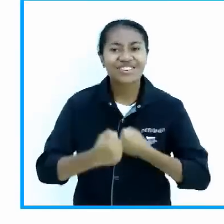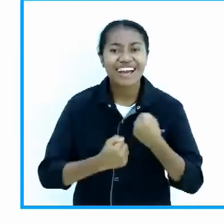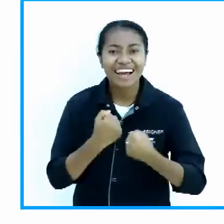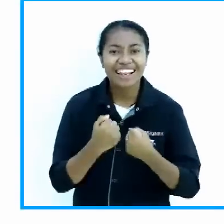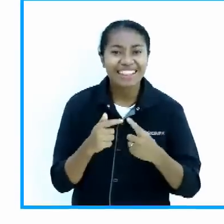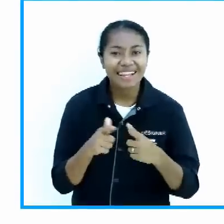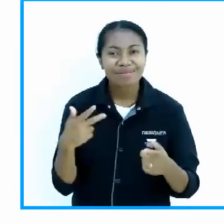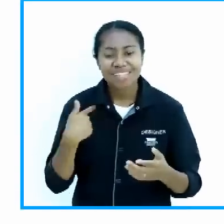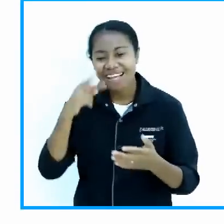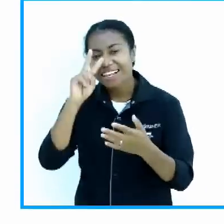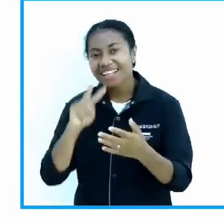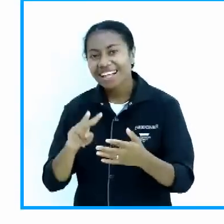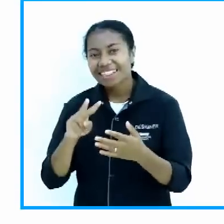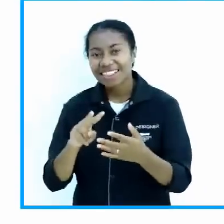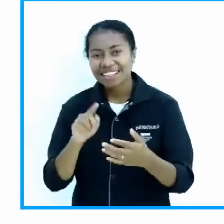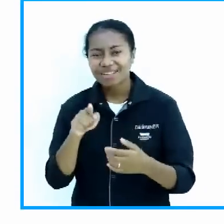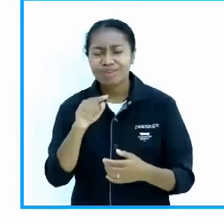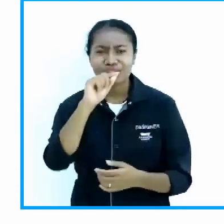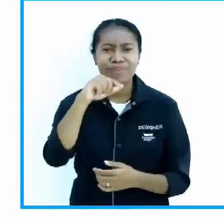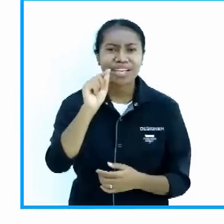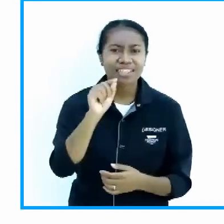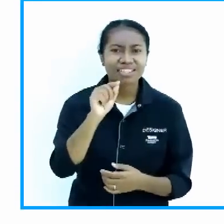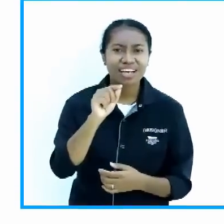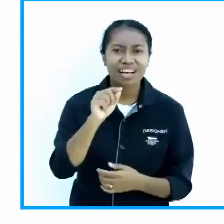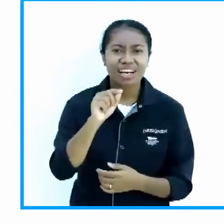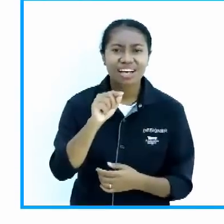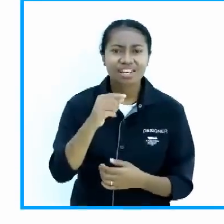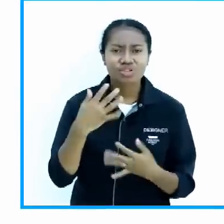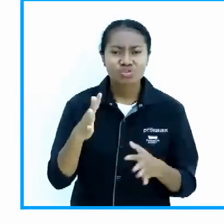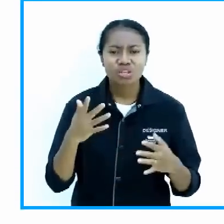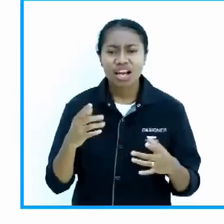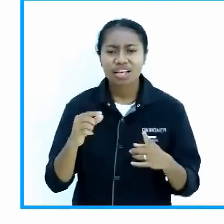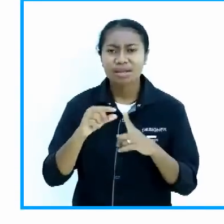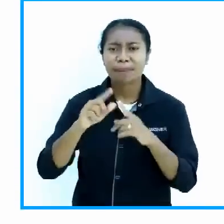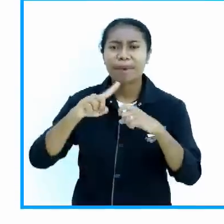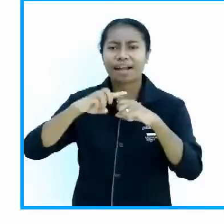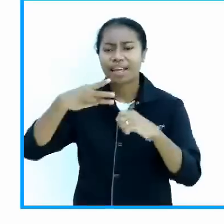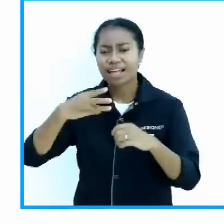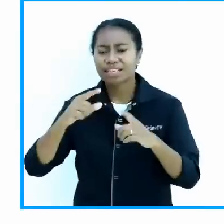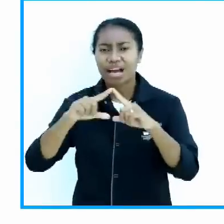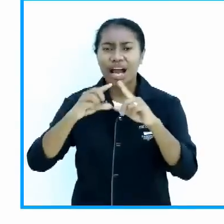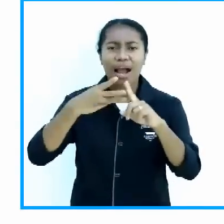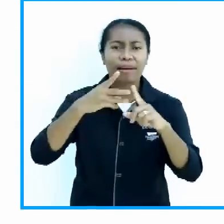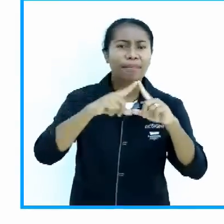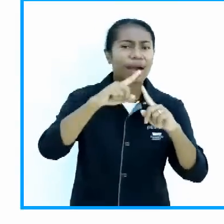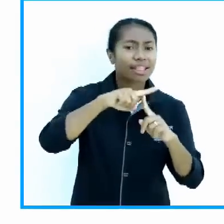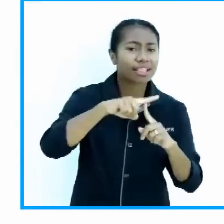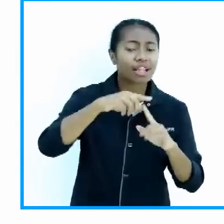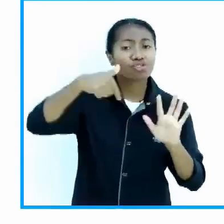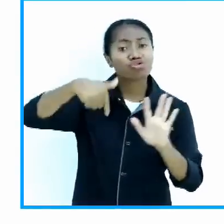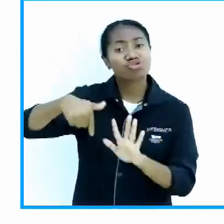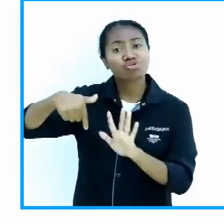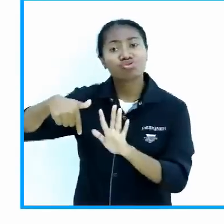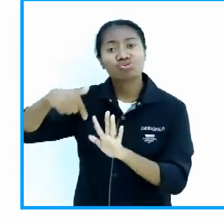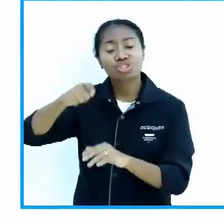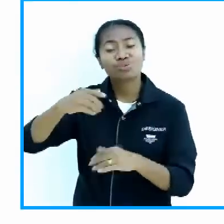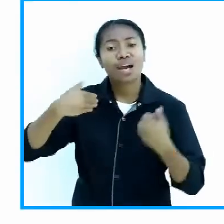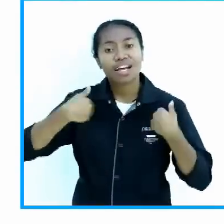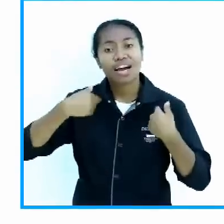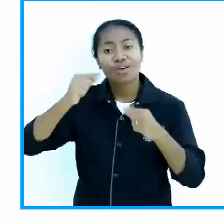lihat-lihat ada yang bilang sebenarnya prinsip vaksin itu sudah mulai dipakai di abad 7. Jadi abad 7 itu ada seorang